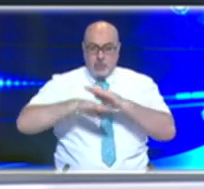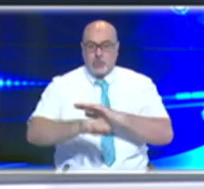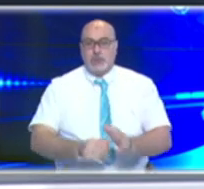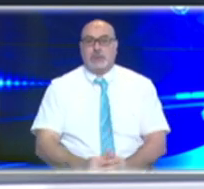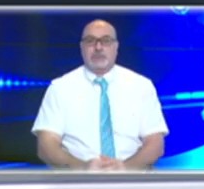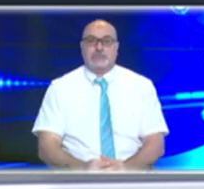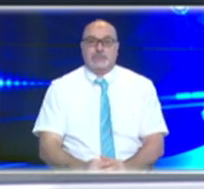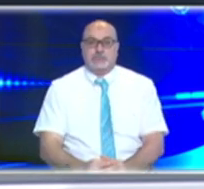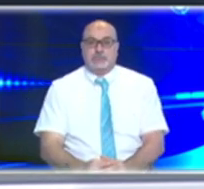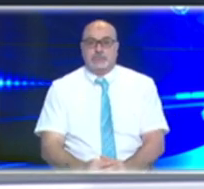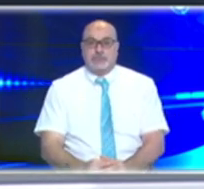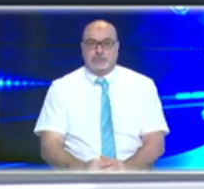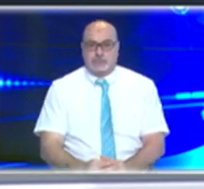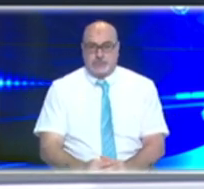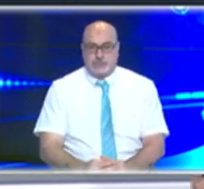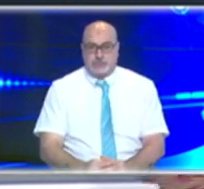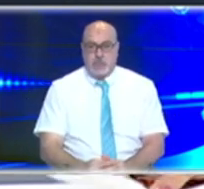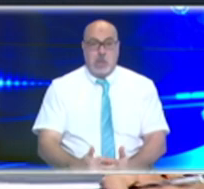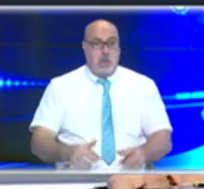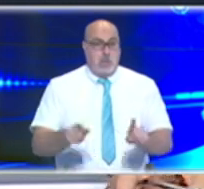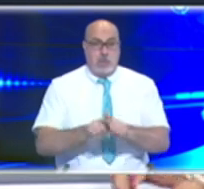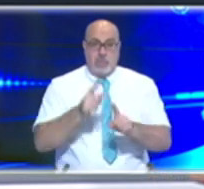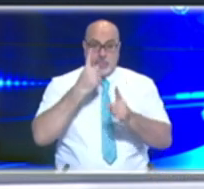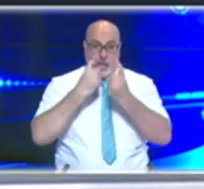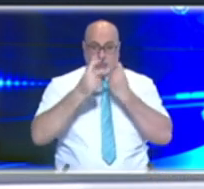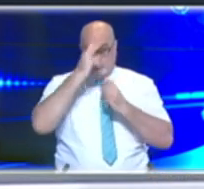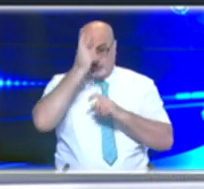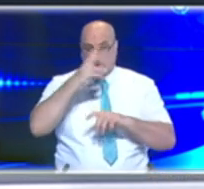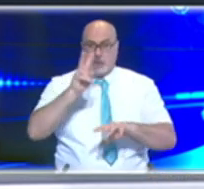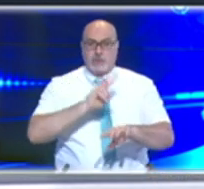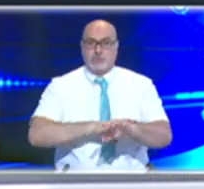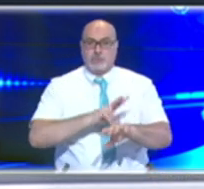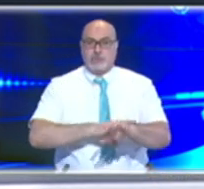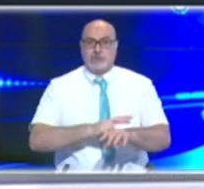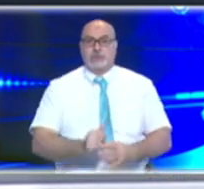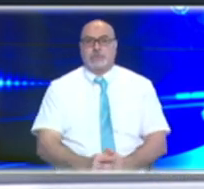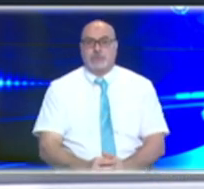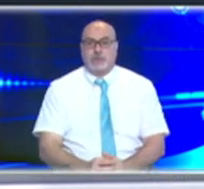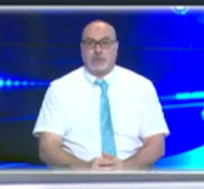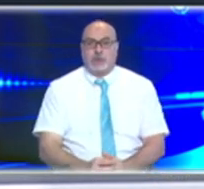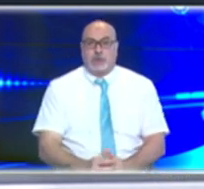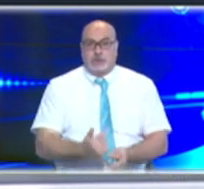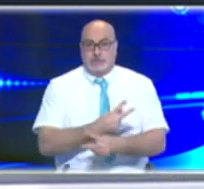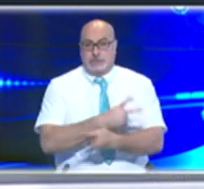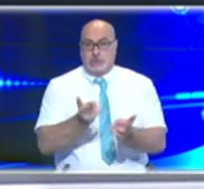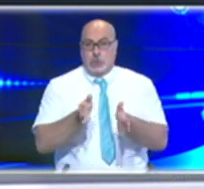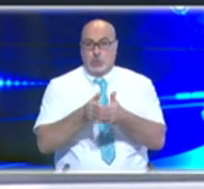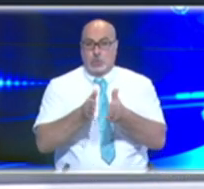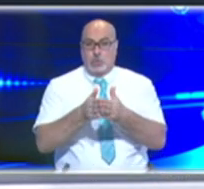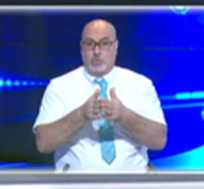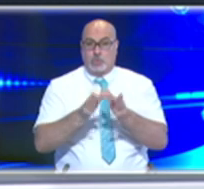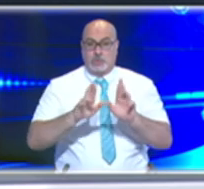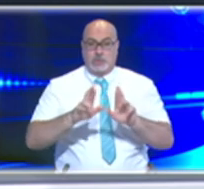مستوى الأنفاق. كما دعت المديرية العامة للأمن الوطني في بيان لها